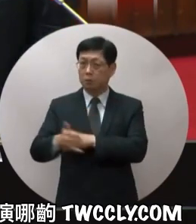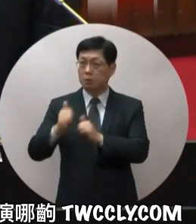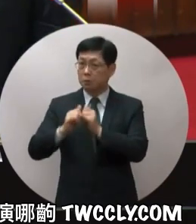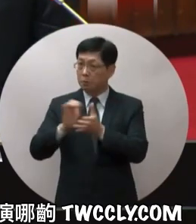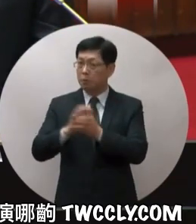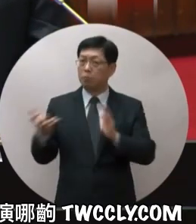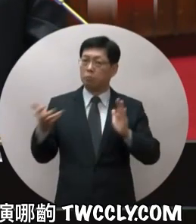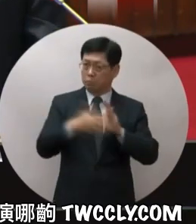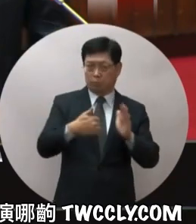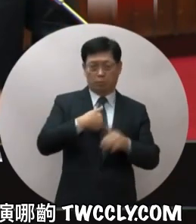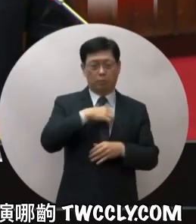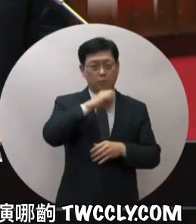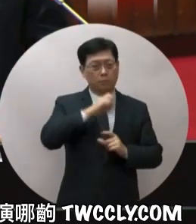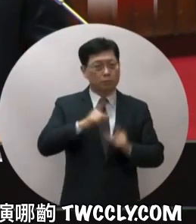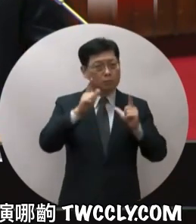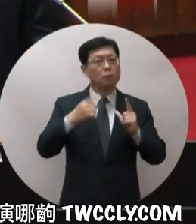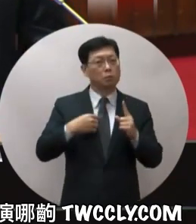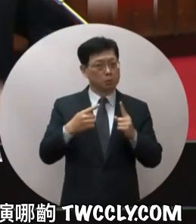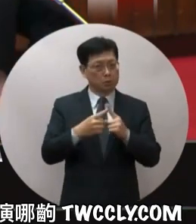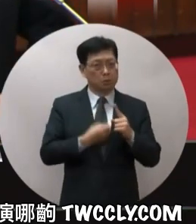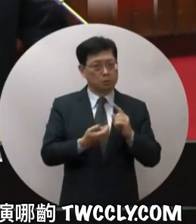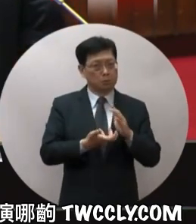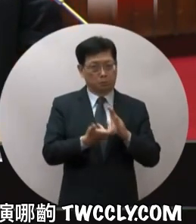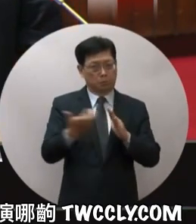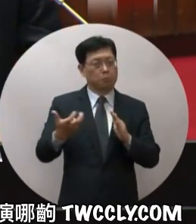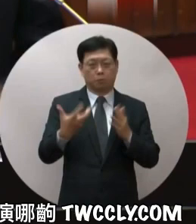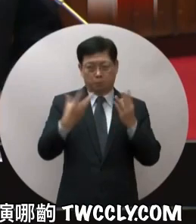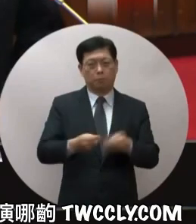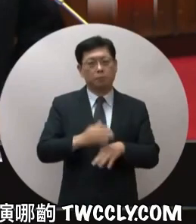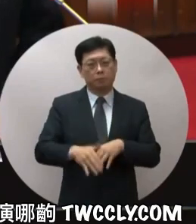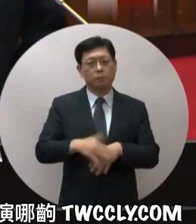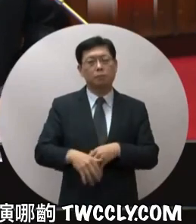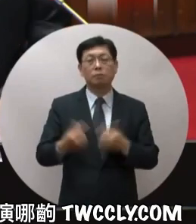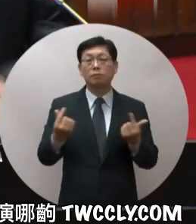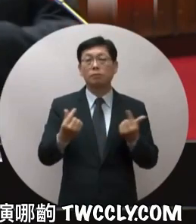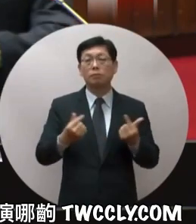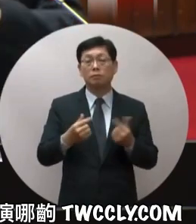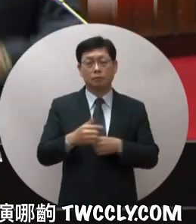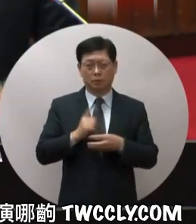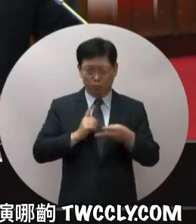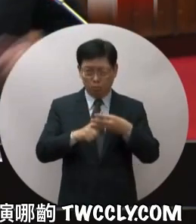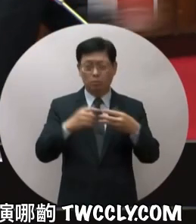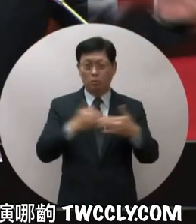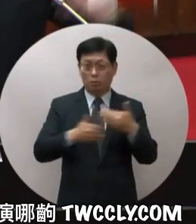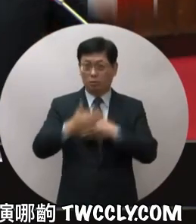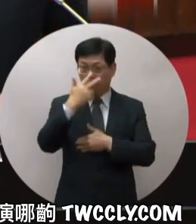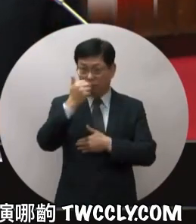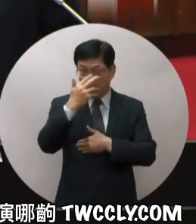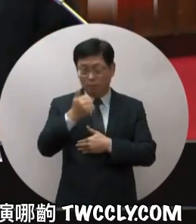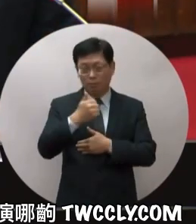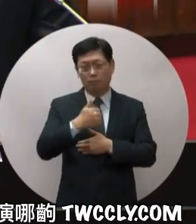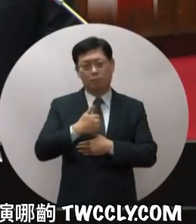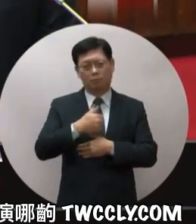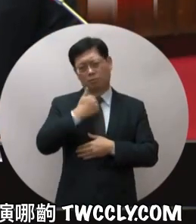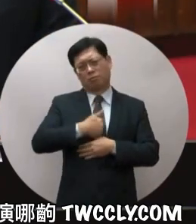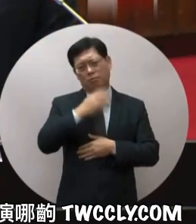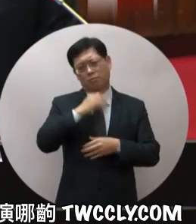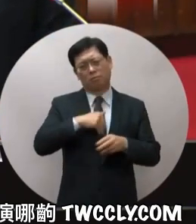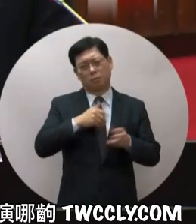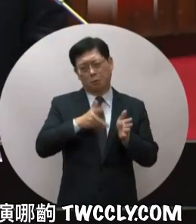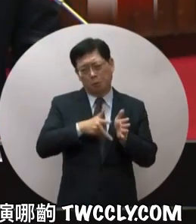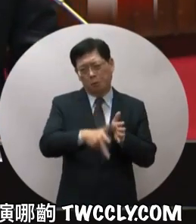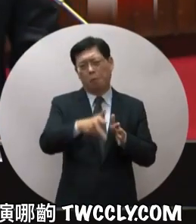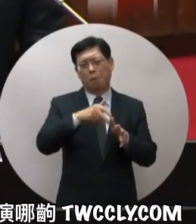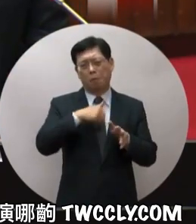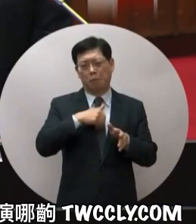來刷來在屏東我們的人口外移就不會那麼嚴重包含就是最主要交通便利大眾運輸印象很